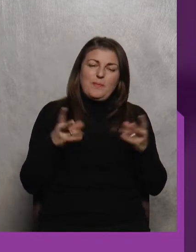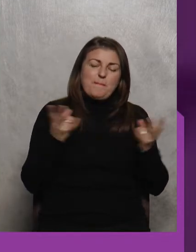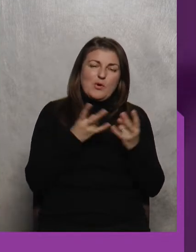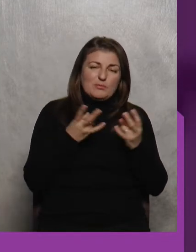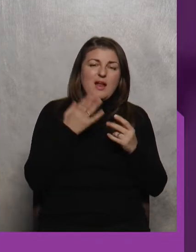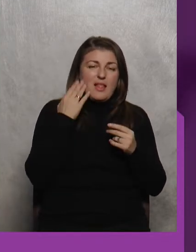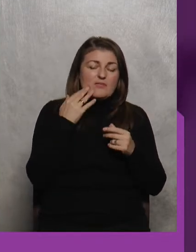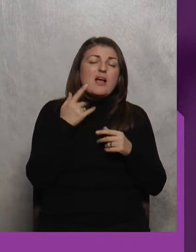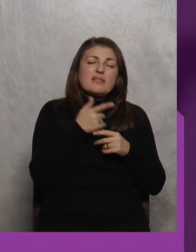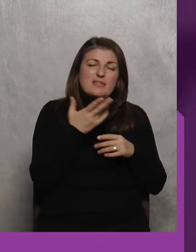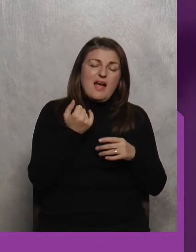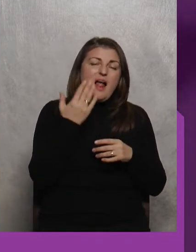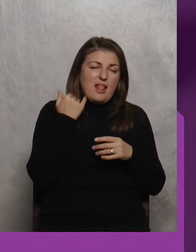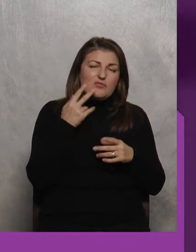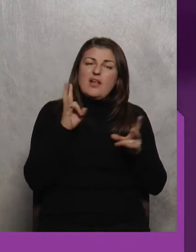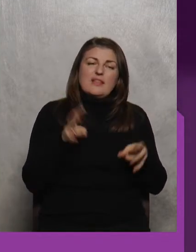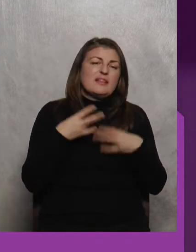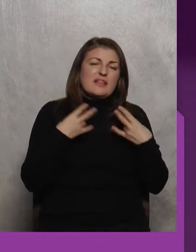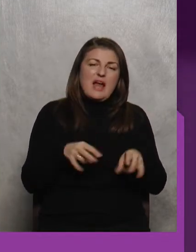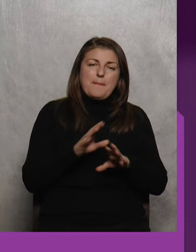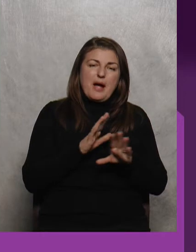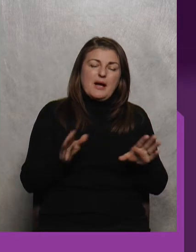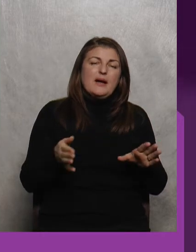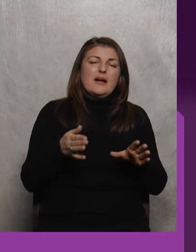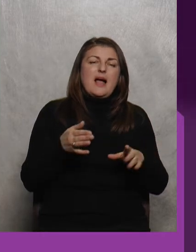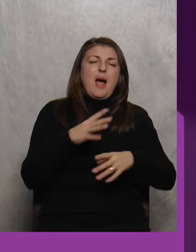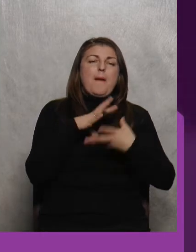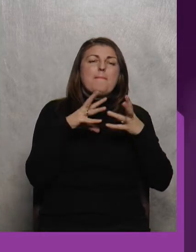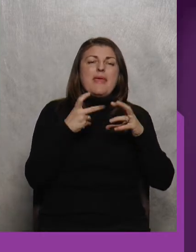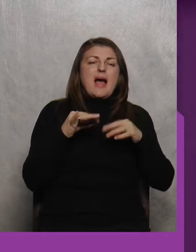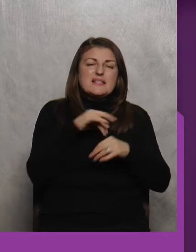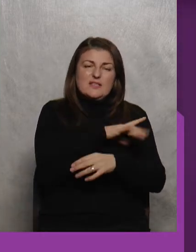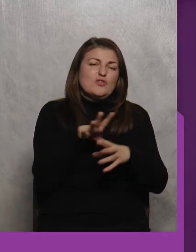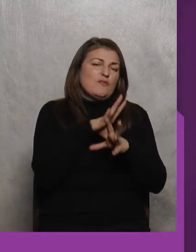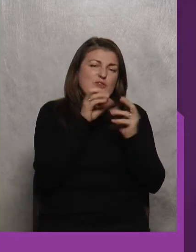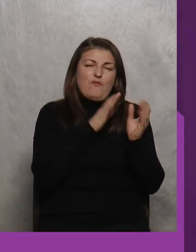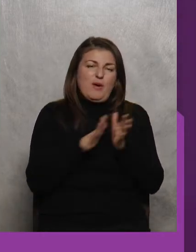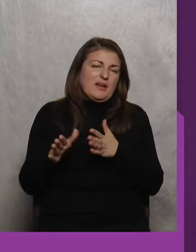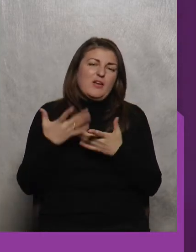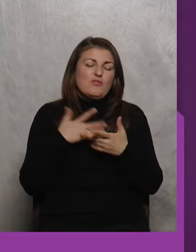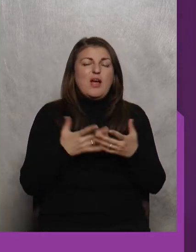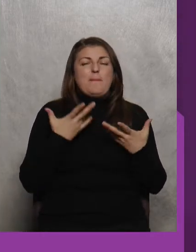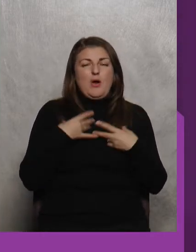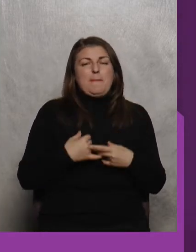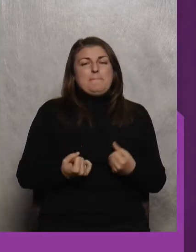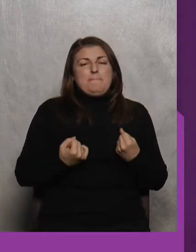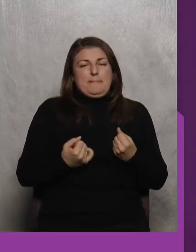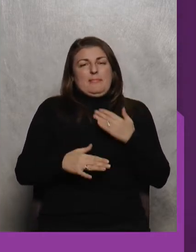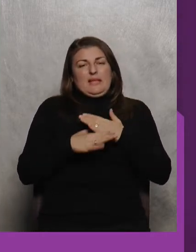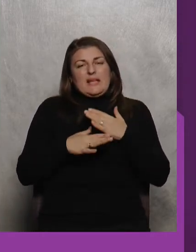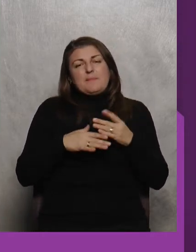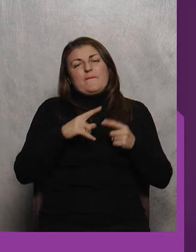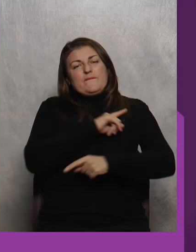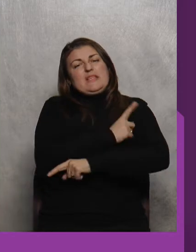Потрібно було ставити. Легше поставити, да, не треба. З м'язами вже все в порядку, з фізикою, тільки так? Тільки підтримувати,